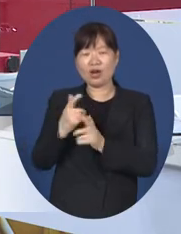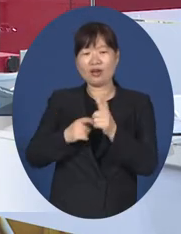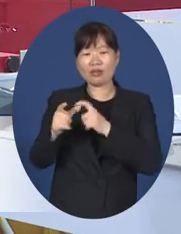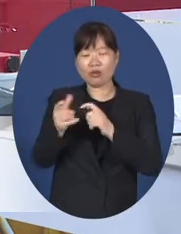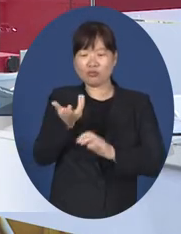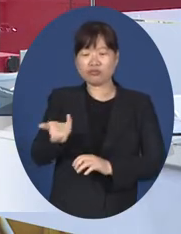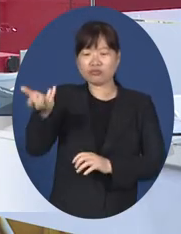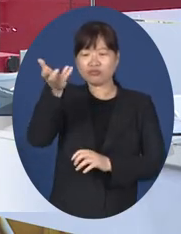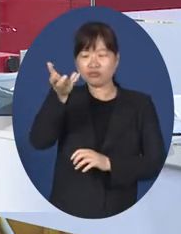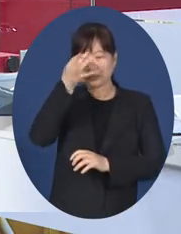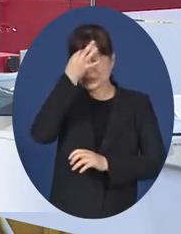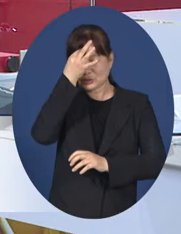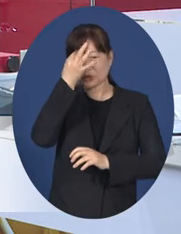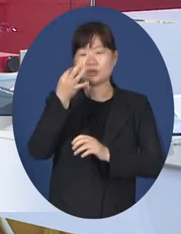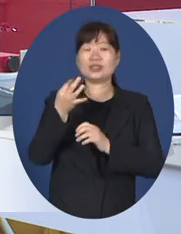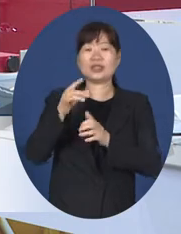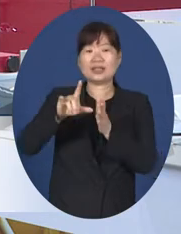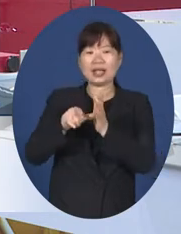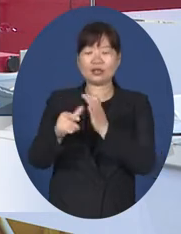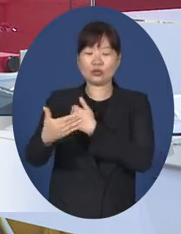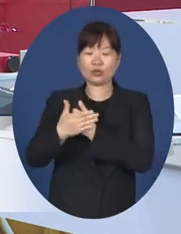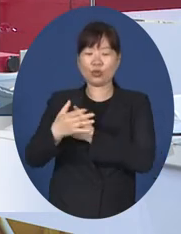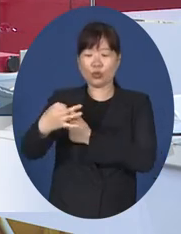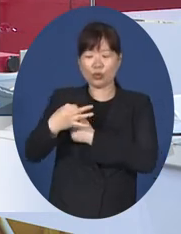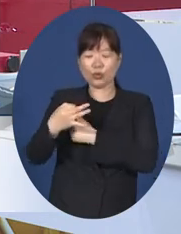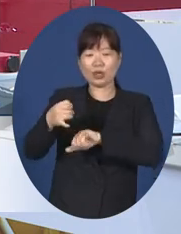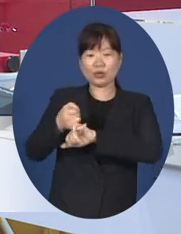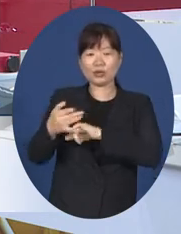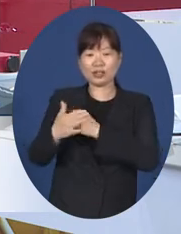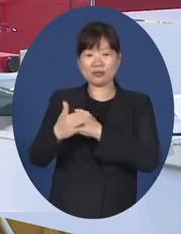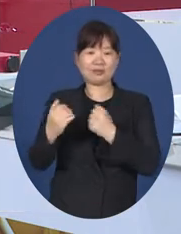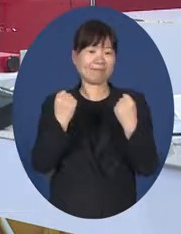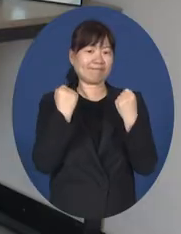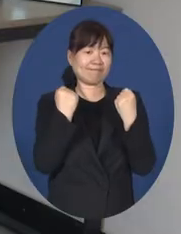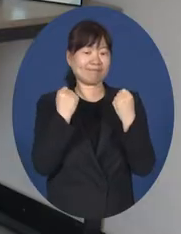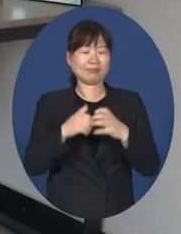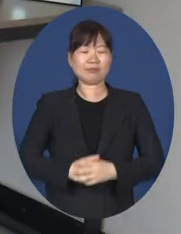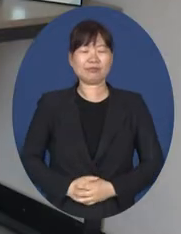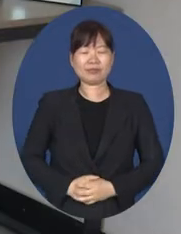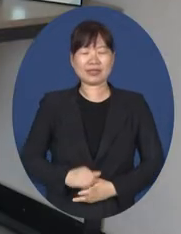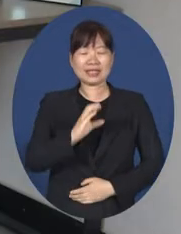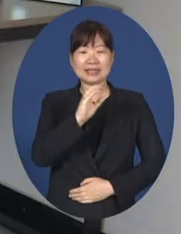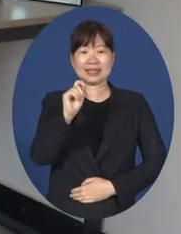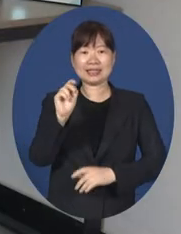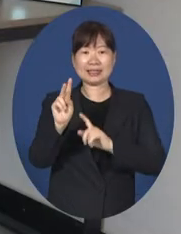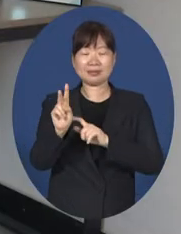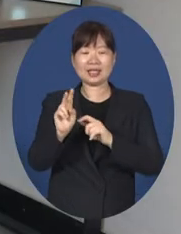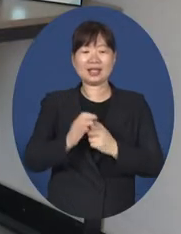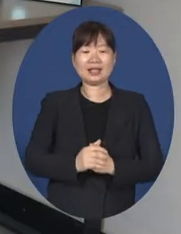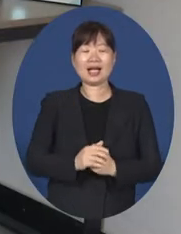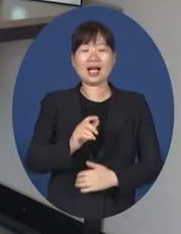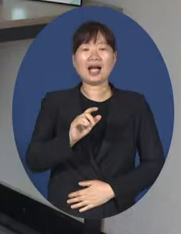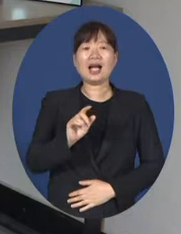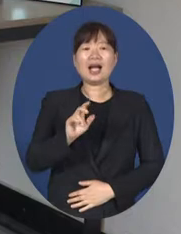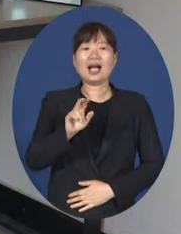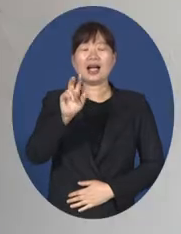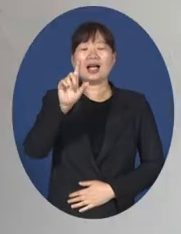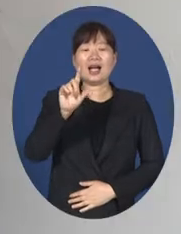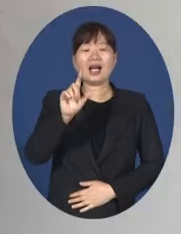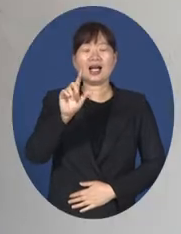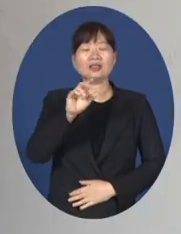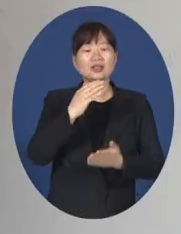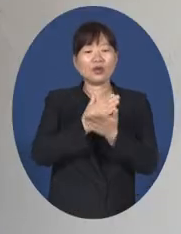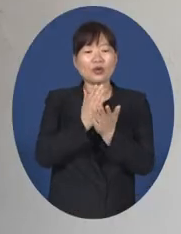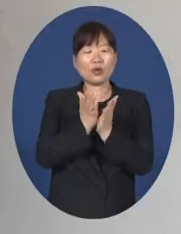업그레이드하고 양산한 데서도 지원해 준다고 약속을 받았기 때문에 상당히 지금 기운이 나고 있습니다. CCTV와 LED, 태양광 기술이